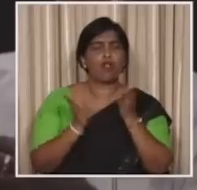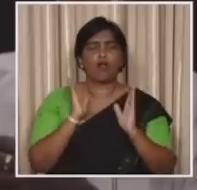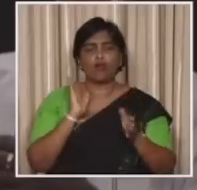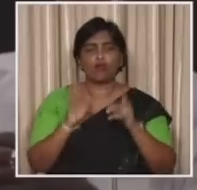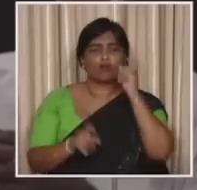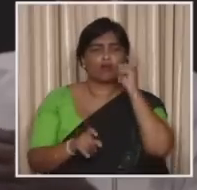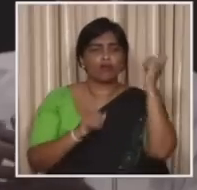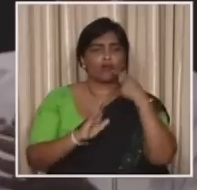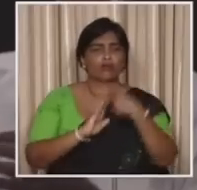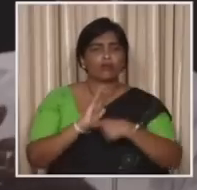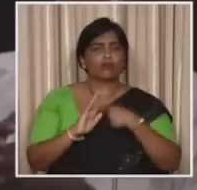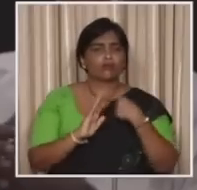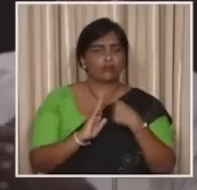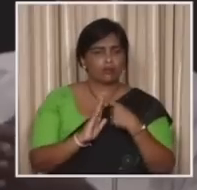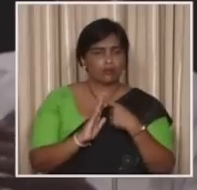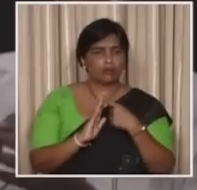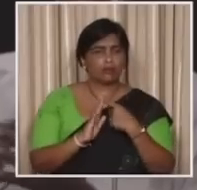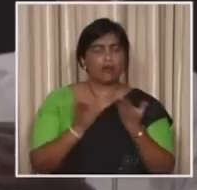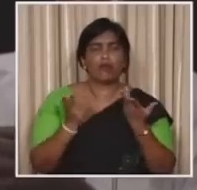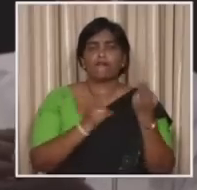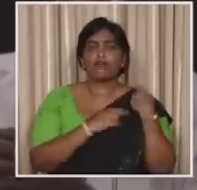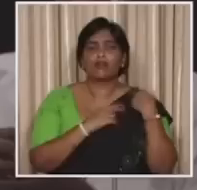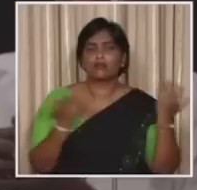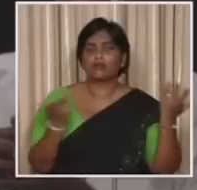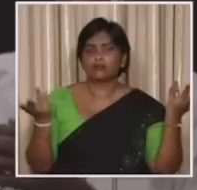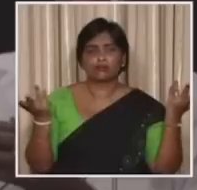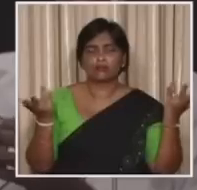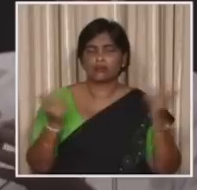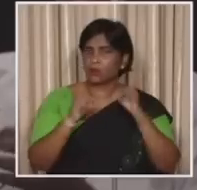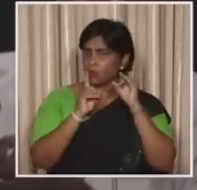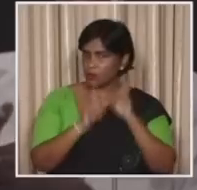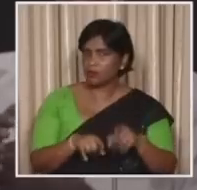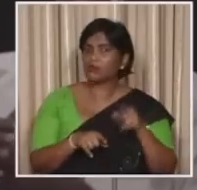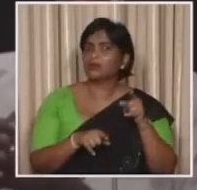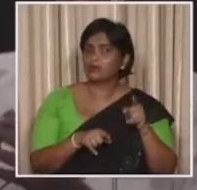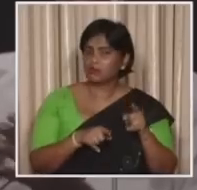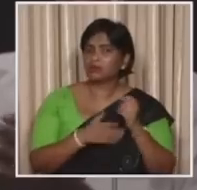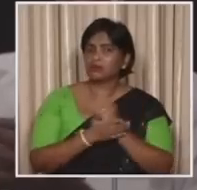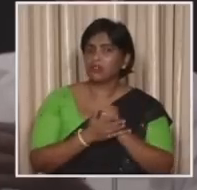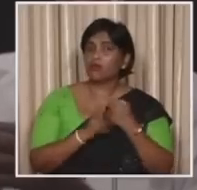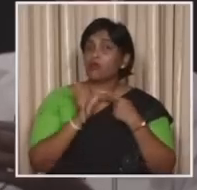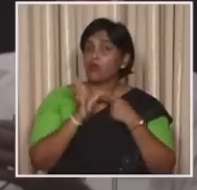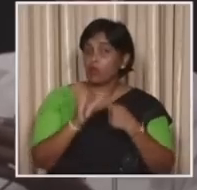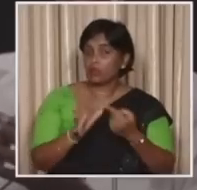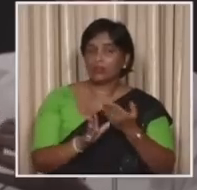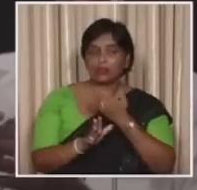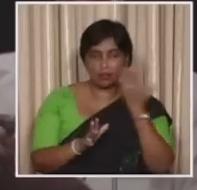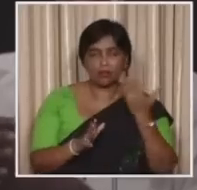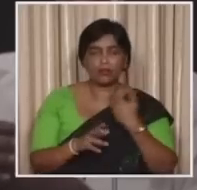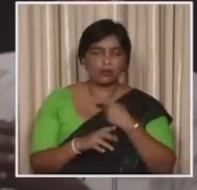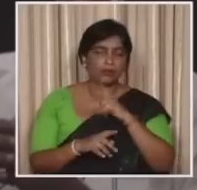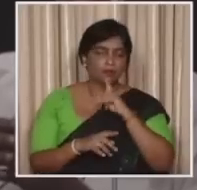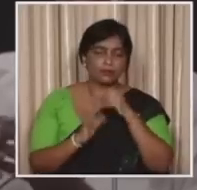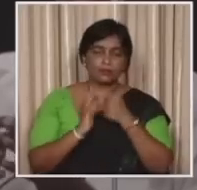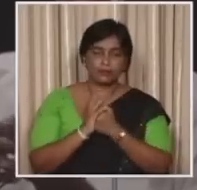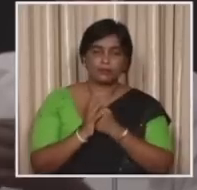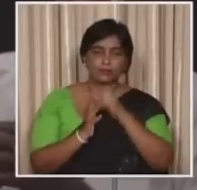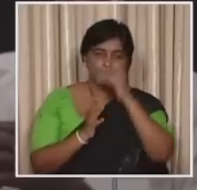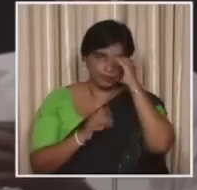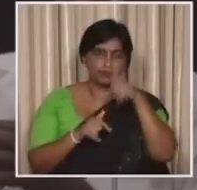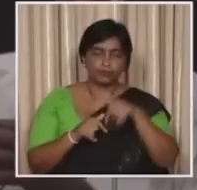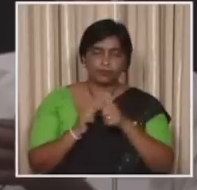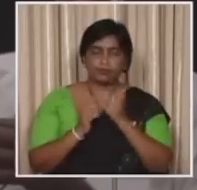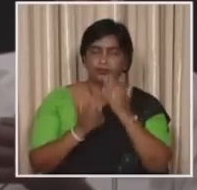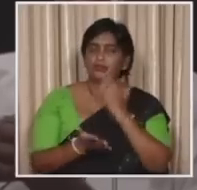හොයනවා නීලන්ද රට. කවුද ඒකට වග කියන්නේ? එවැනි ඒ ඔක්කොටම අපිට උත්තර දෙන්න පුළුවන්. ඒ නිසා මම කියන්නේ කරු කතා නැහැ. මේක අපි මෙතනින්